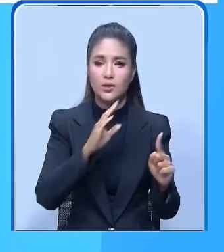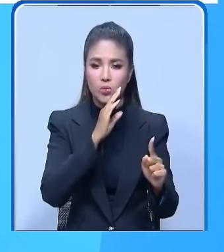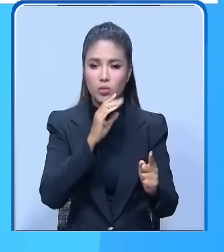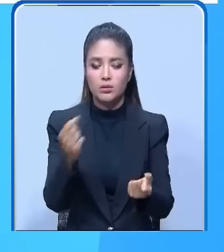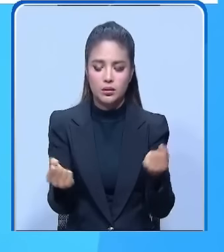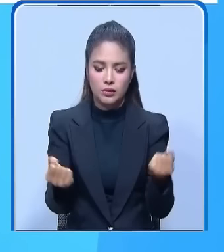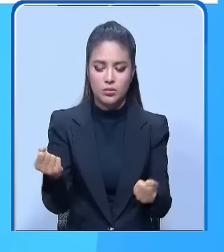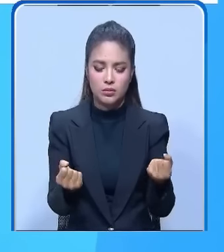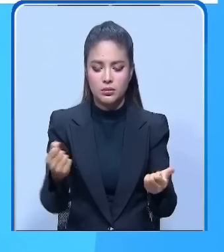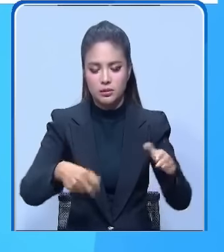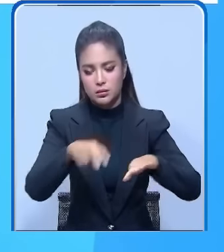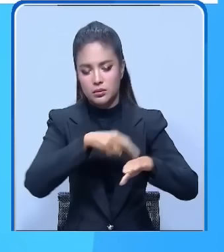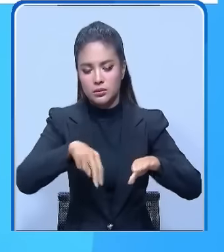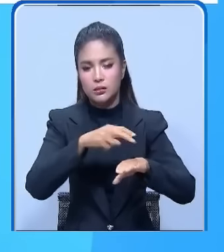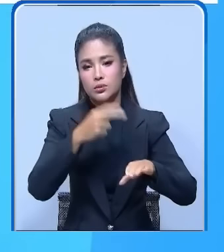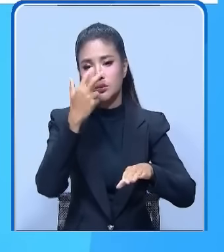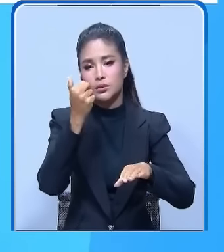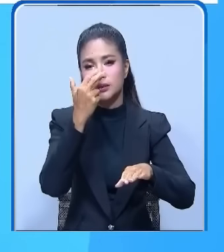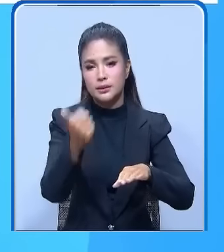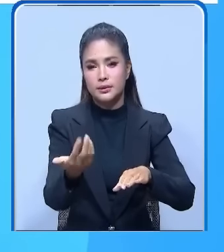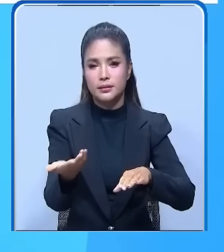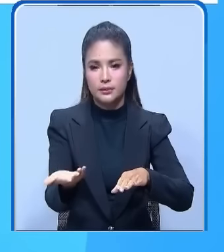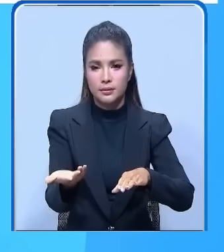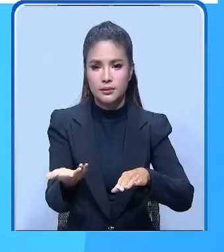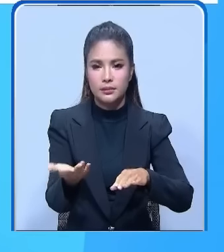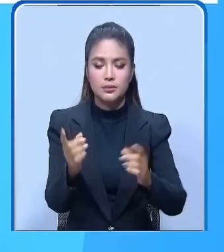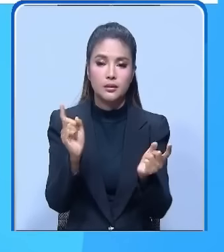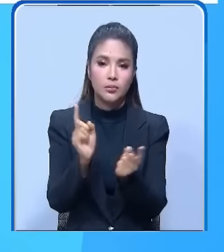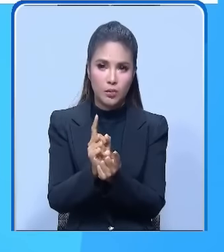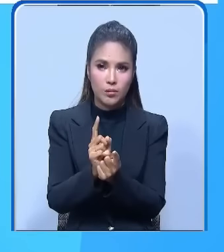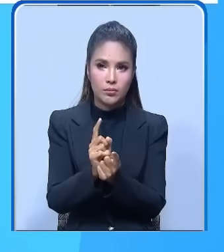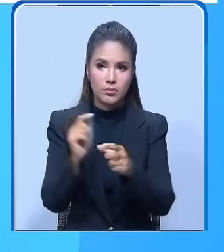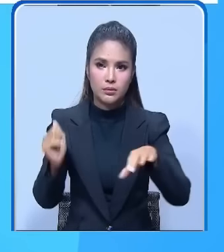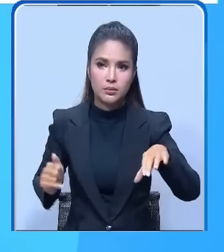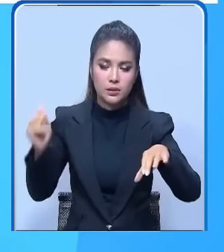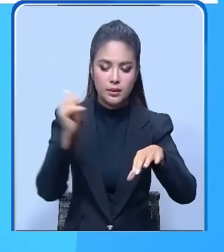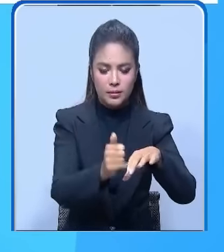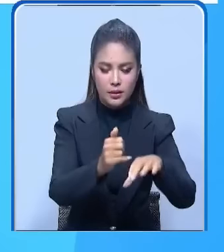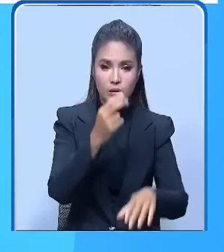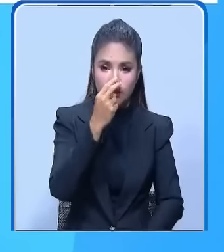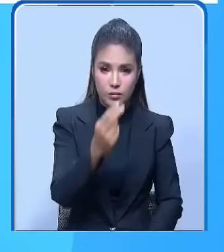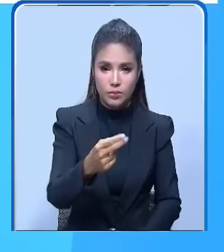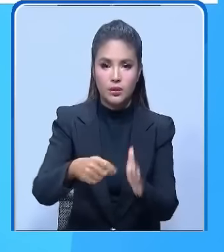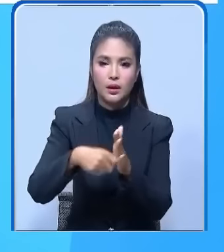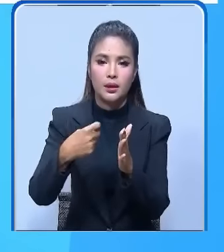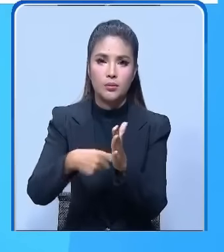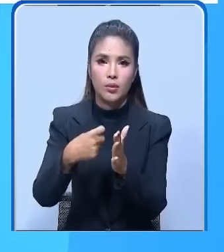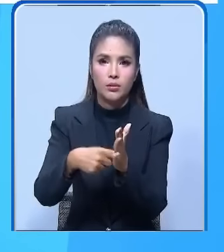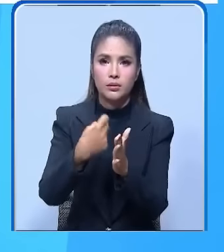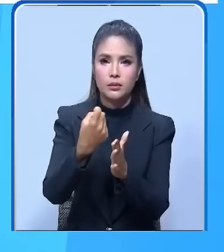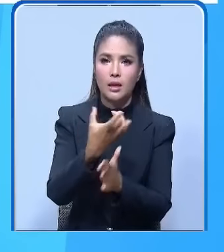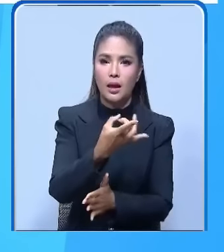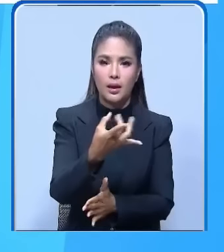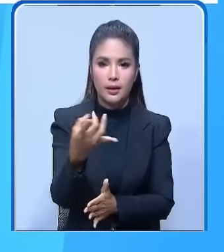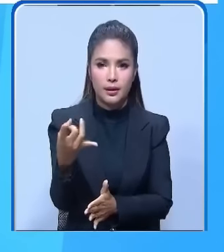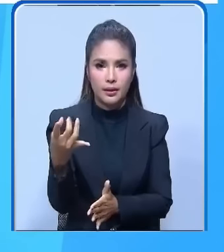ถให้ดีพอทีนี้พอมันเกิดเรื่องแล้วก็ต้องมีการลงพื้นที่ไปตรวจสอบว่าสาเหตุที่ทำให้เกิดเรื่องเกิดราวเนี่ยมันคืออะ